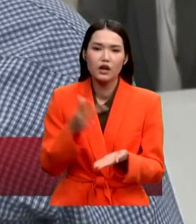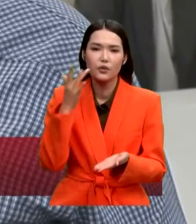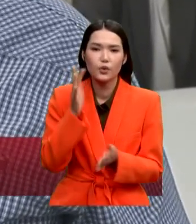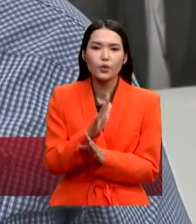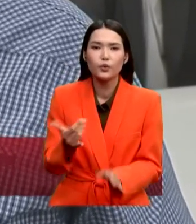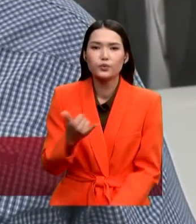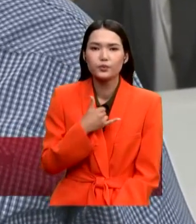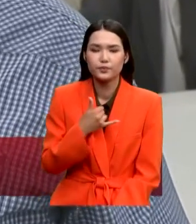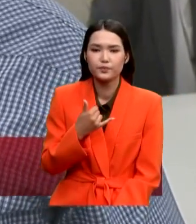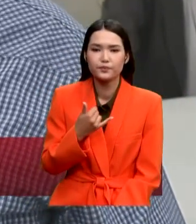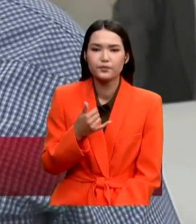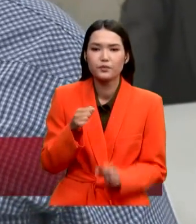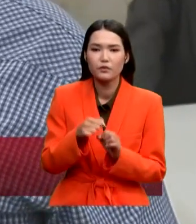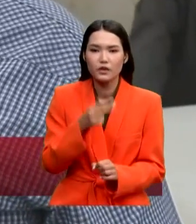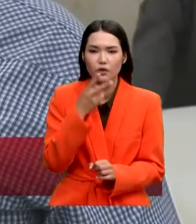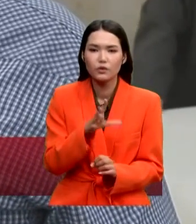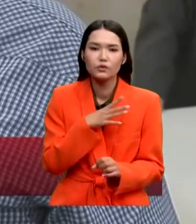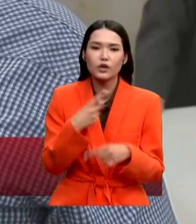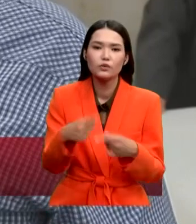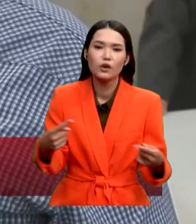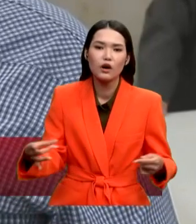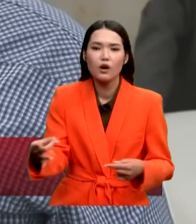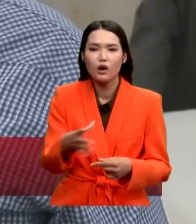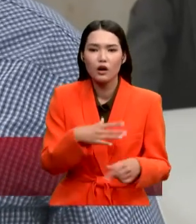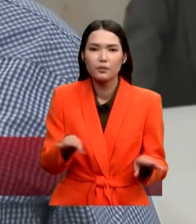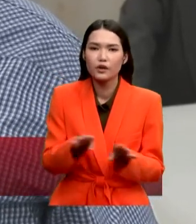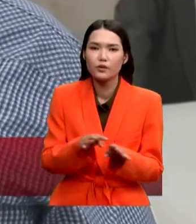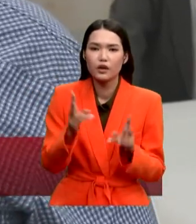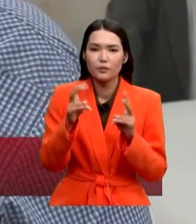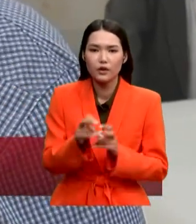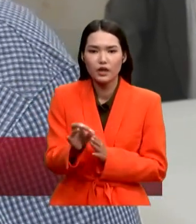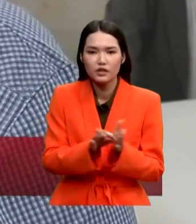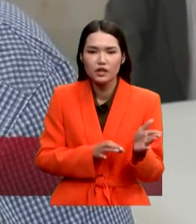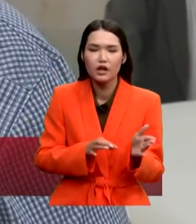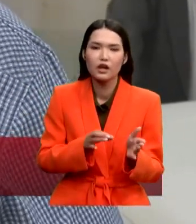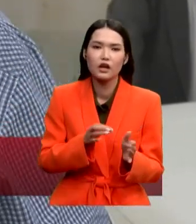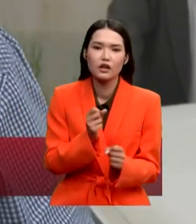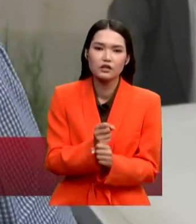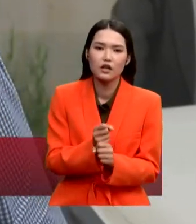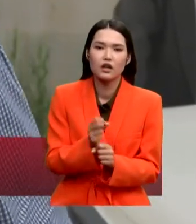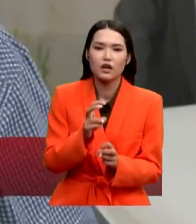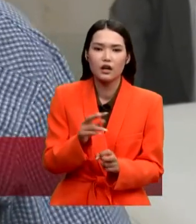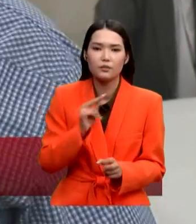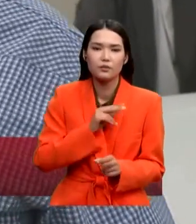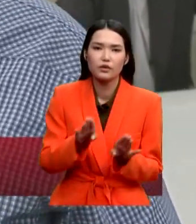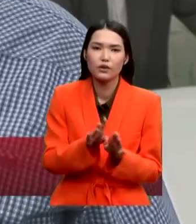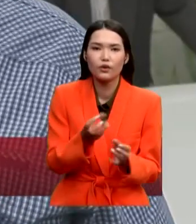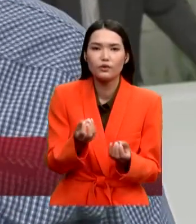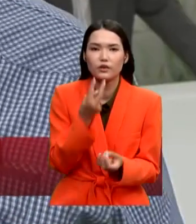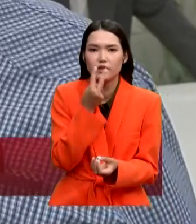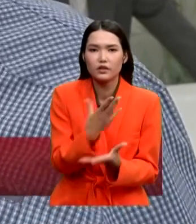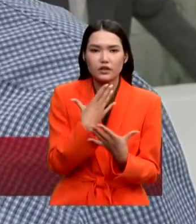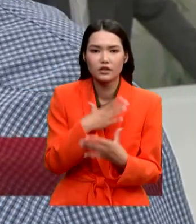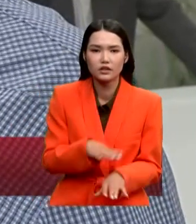нас в ИТРАУ можно увидеть. В других областях, я вот сам сколько проехал, в Уральске, вот в Оренбург езжу, я такого еще не видел, такого